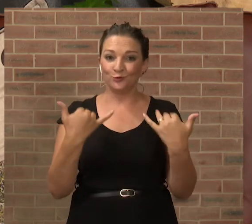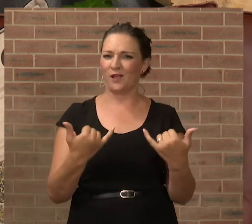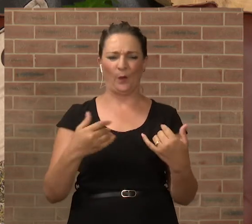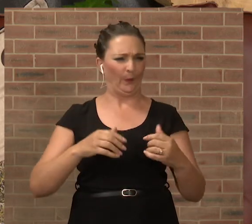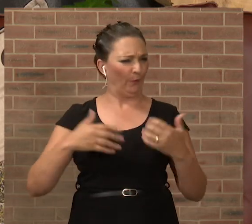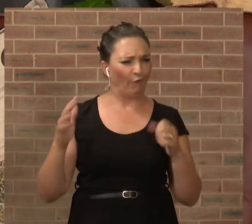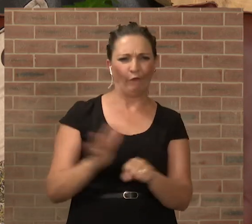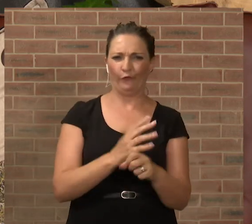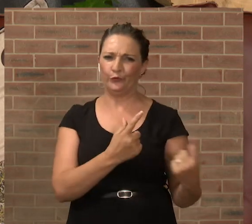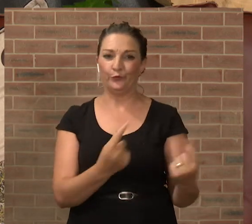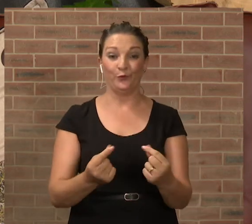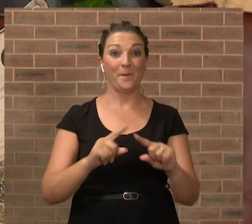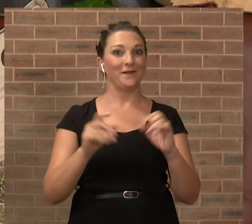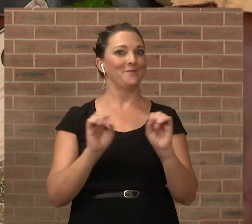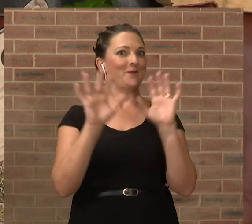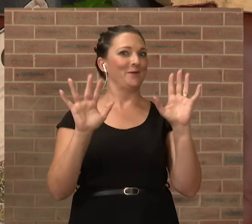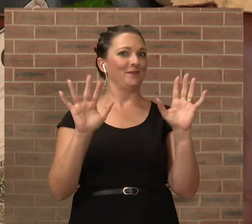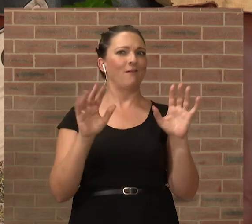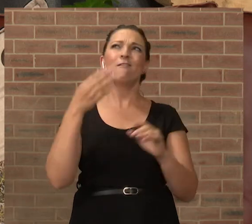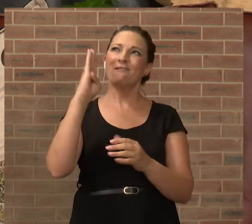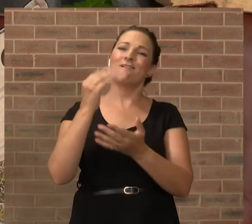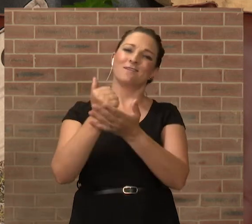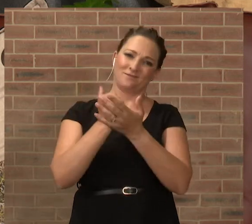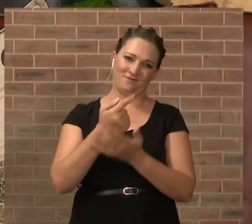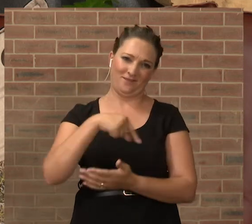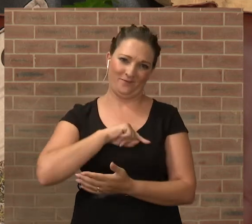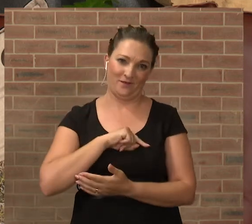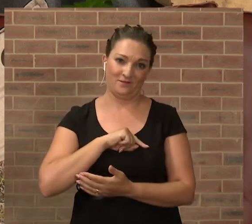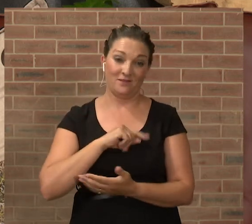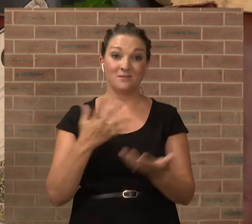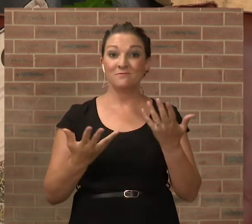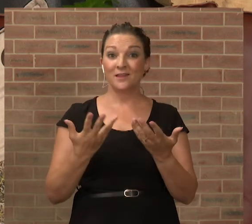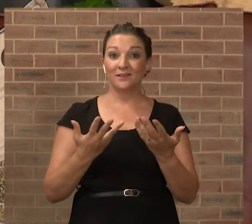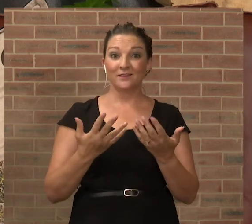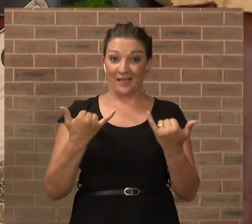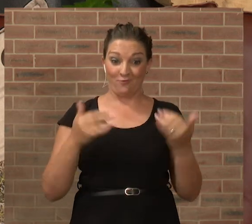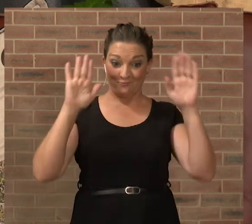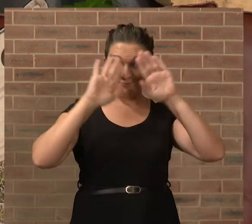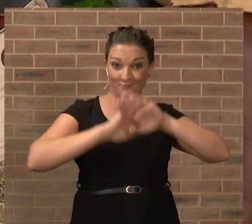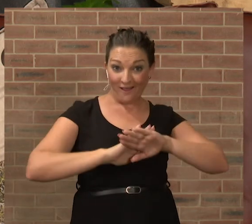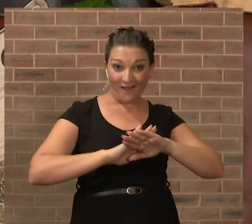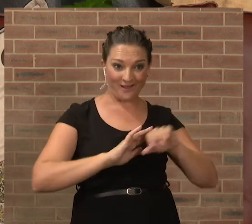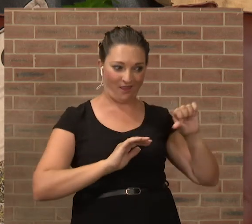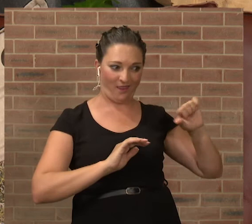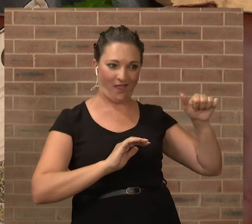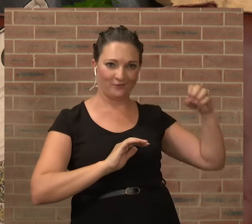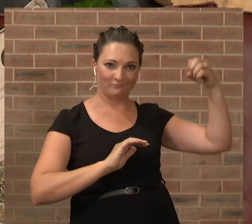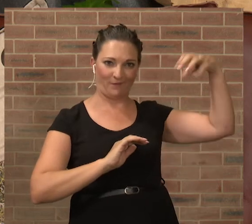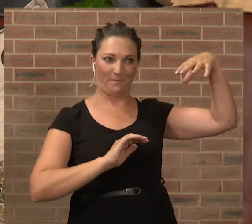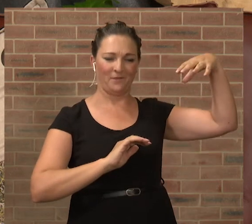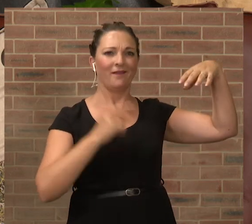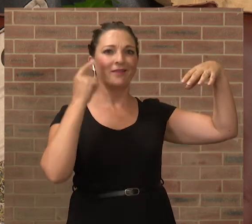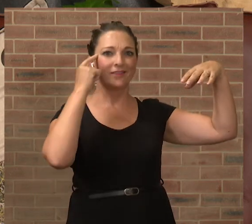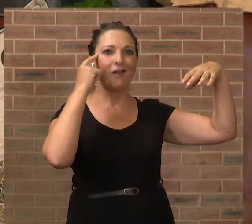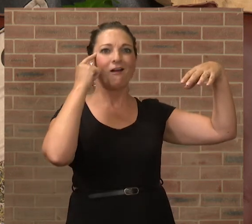het, aan te gryp met twee hande. Die wonderlike is, hy help ons hiermee. So wanneer jy vanaand die lig in jou huis aansit,